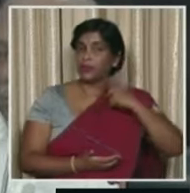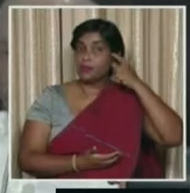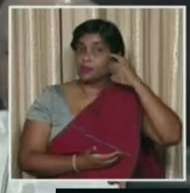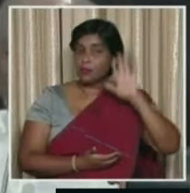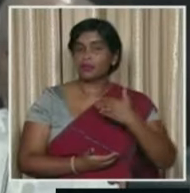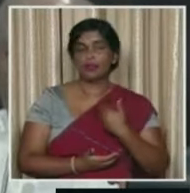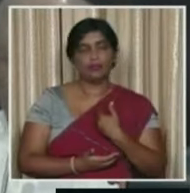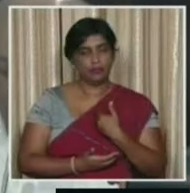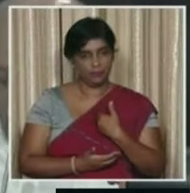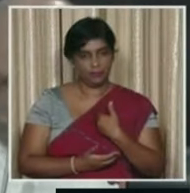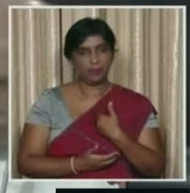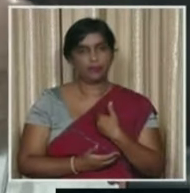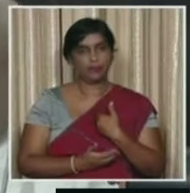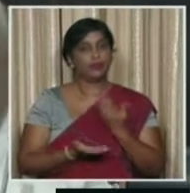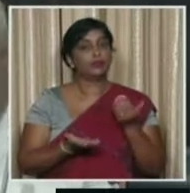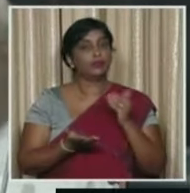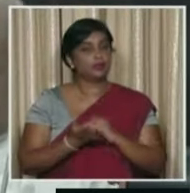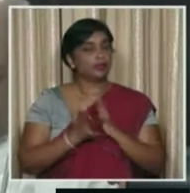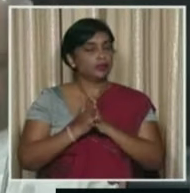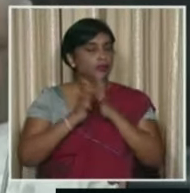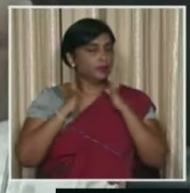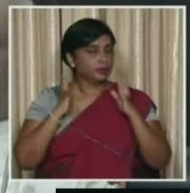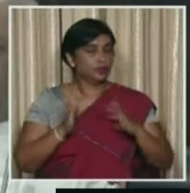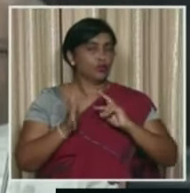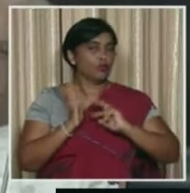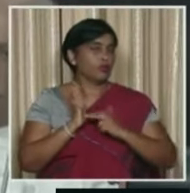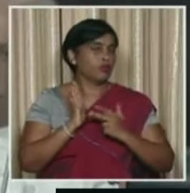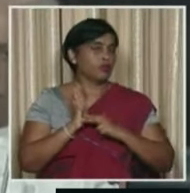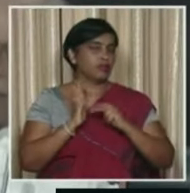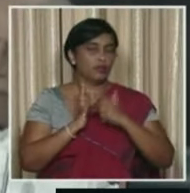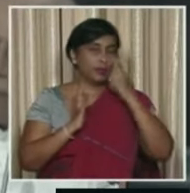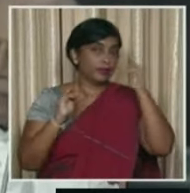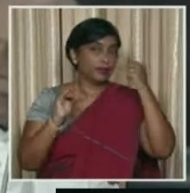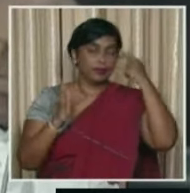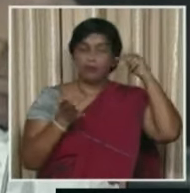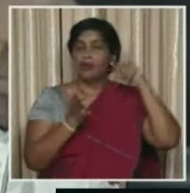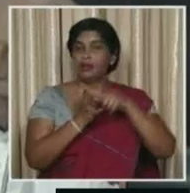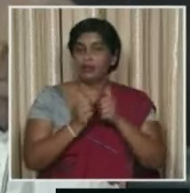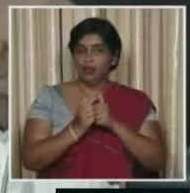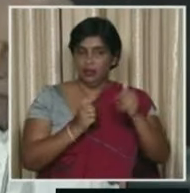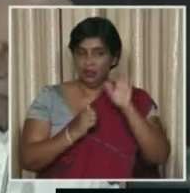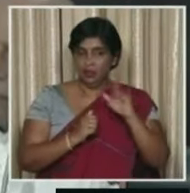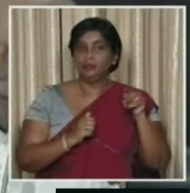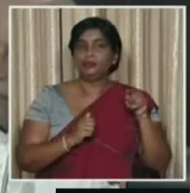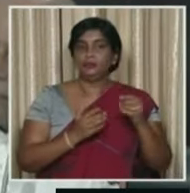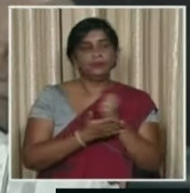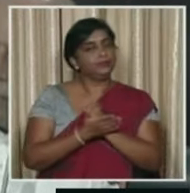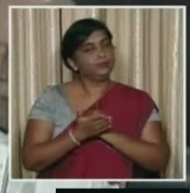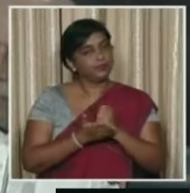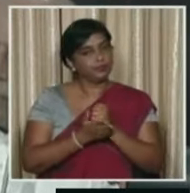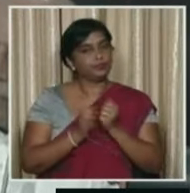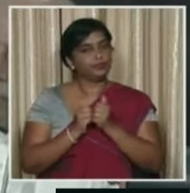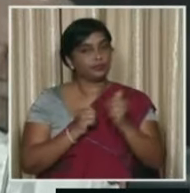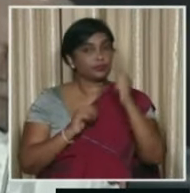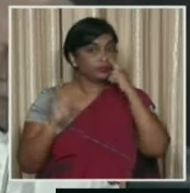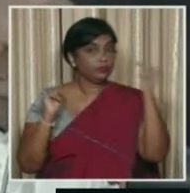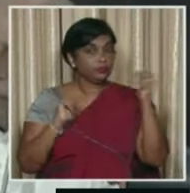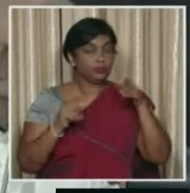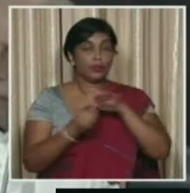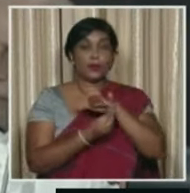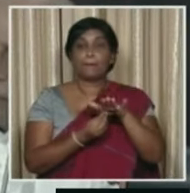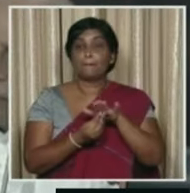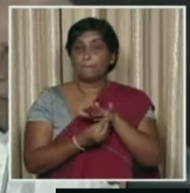අපිට තියෙනවා. තවත් දැවැන්ත ව්‍යාකෘති ගණනාවක් නුවර එළියේ ක්‍රියාත්මක වෙනවා. මේ සියලු දේ කරන්නේ නුවර එළියේ